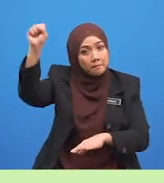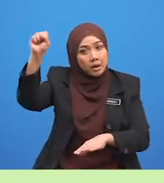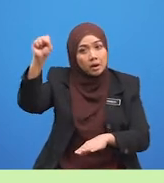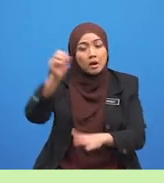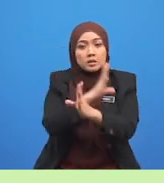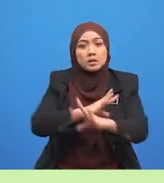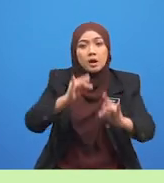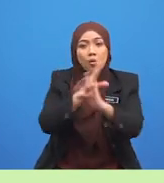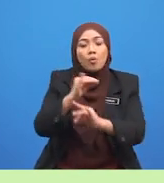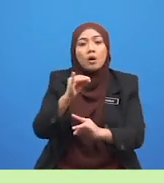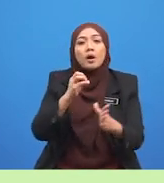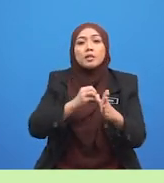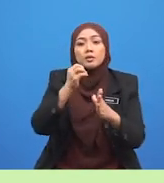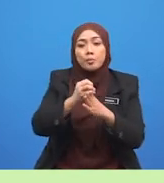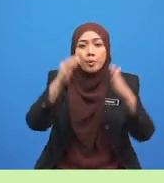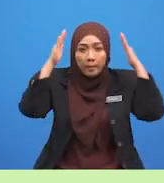Pahang.